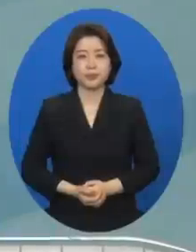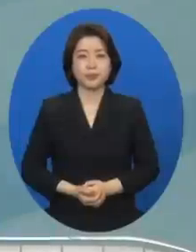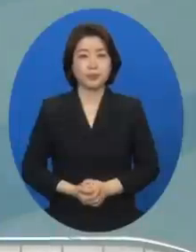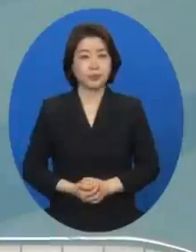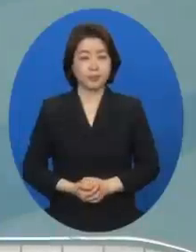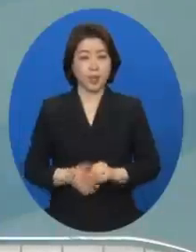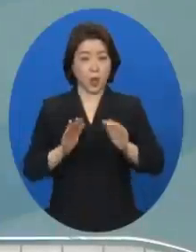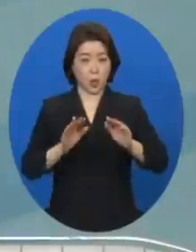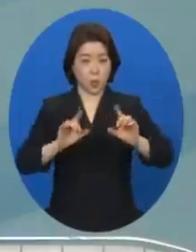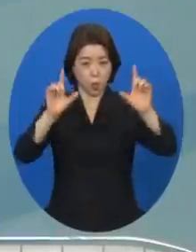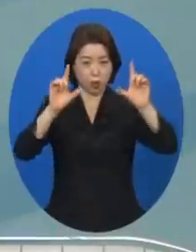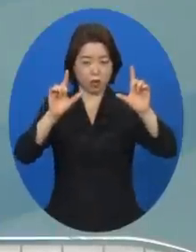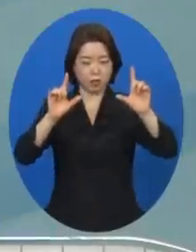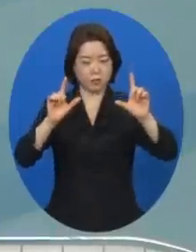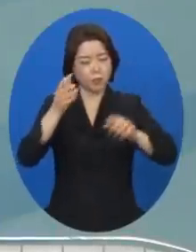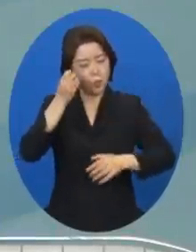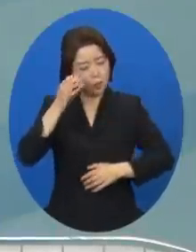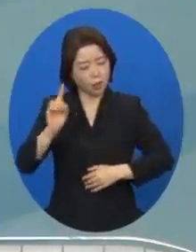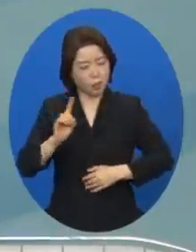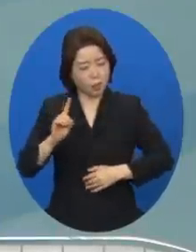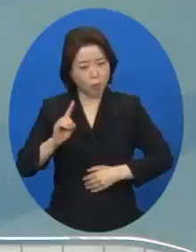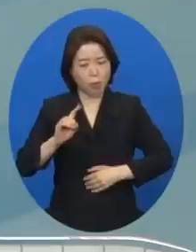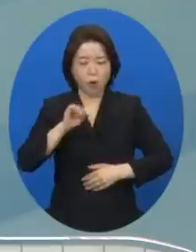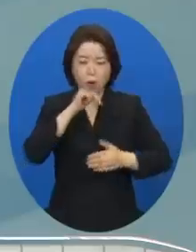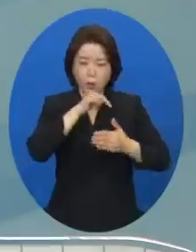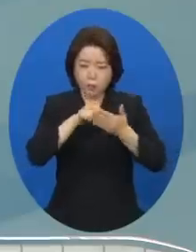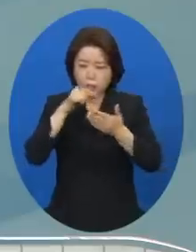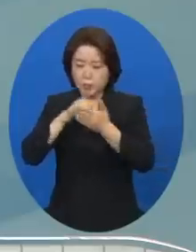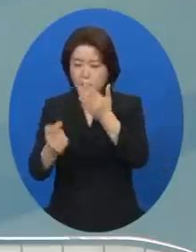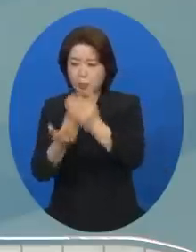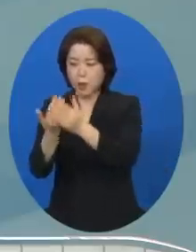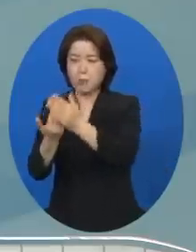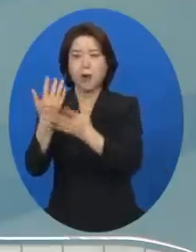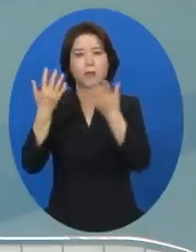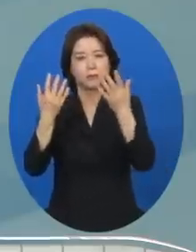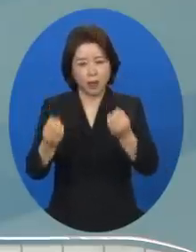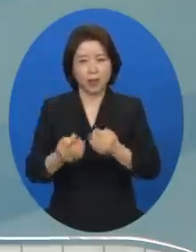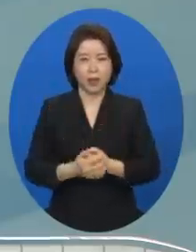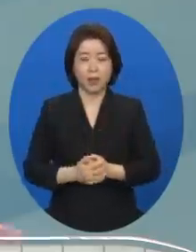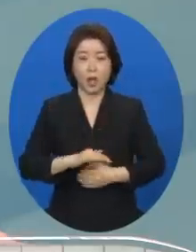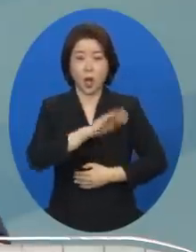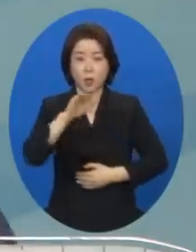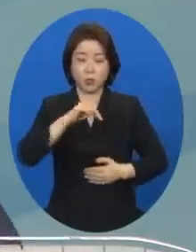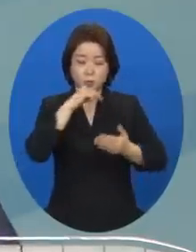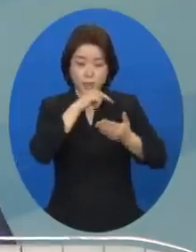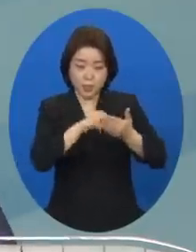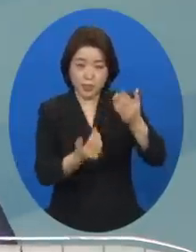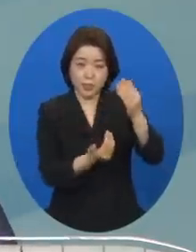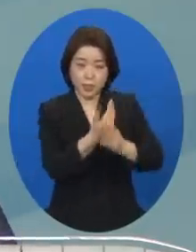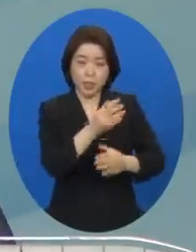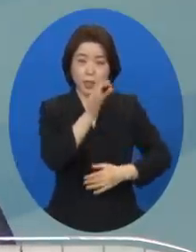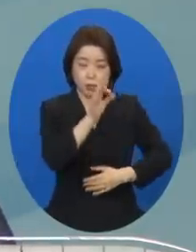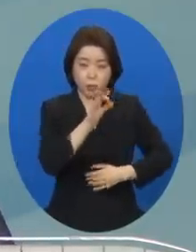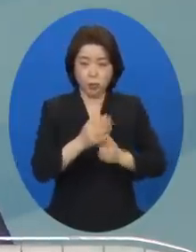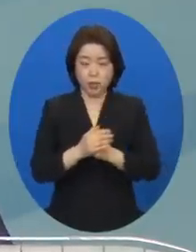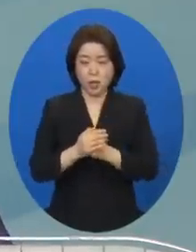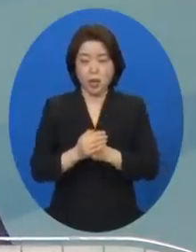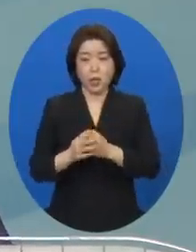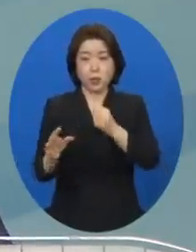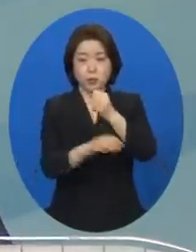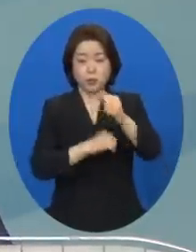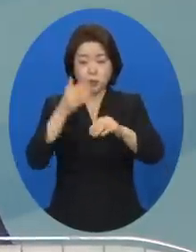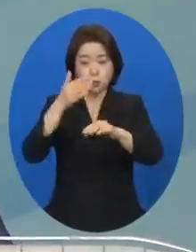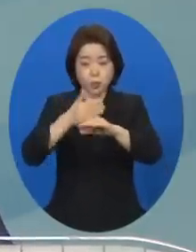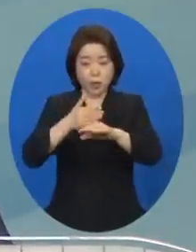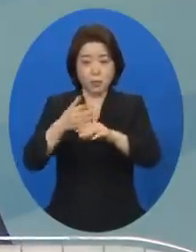올해는 유난히 참 챈 아닌 많습니다 우리교회 재난 기금을 주수 감사헌금 으로 늘